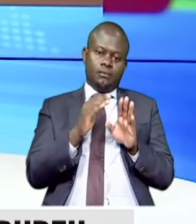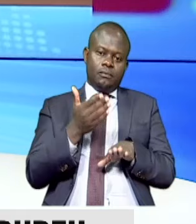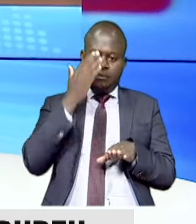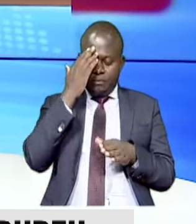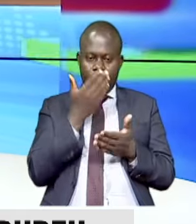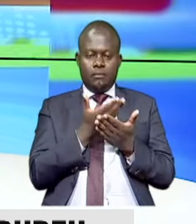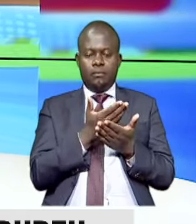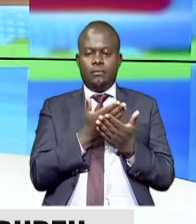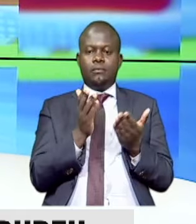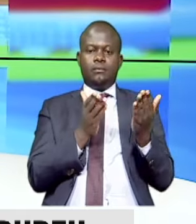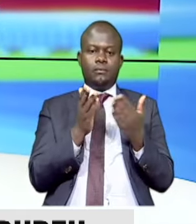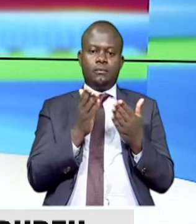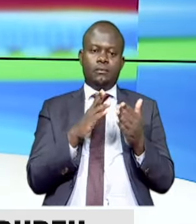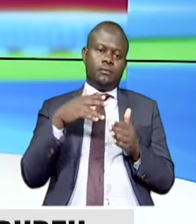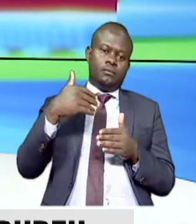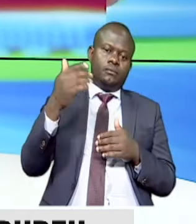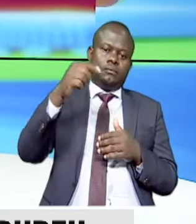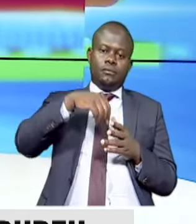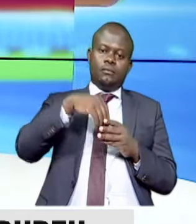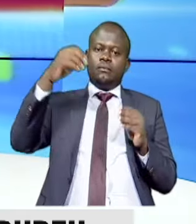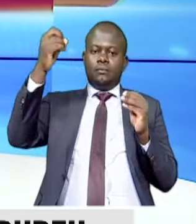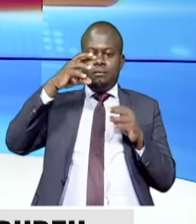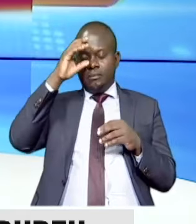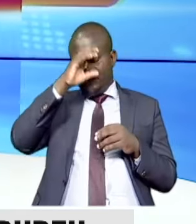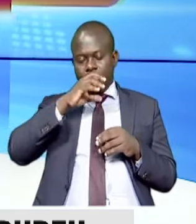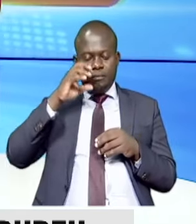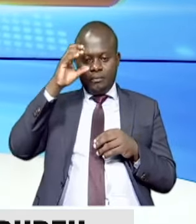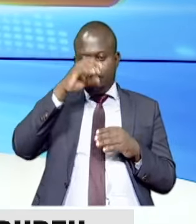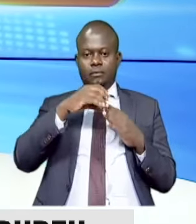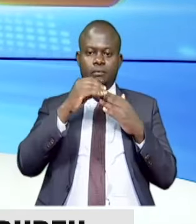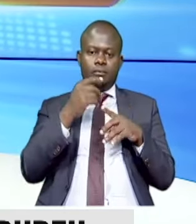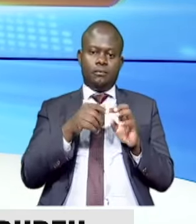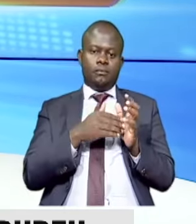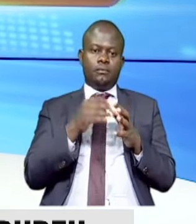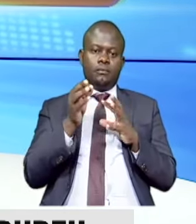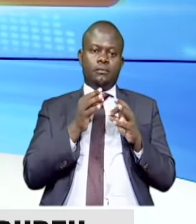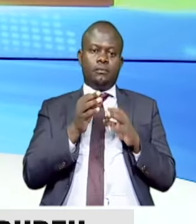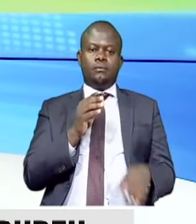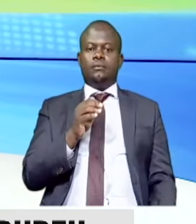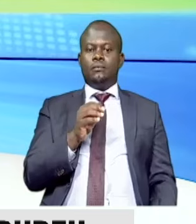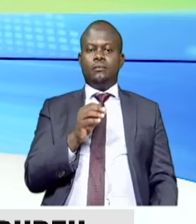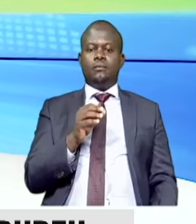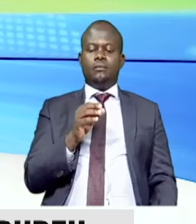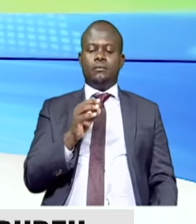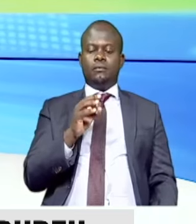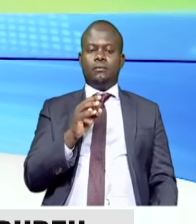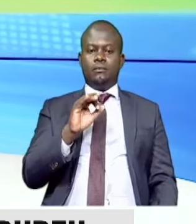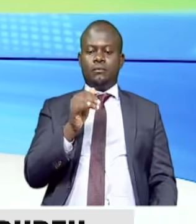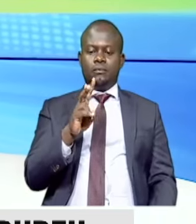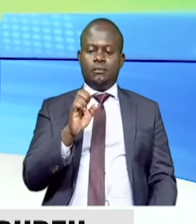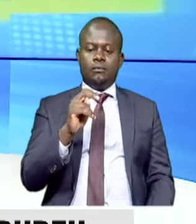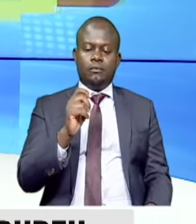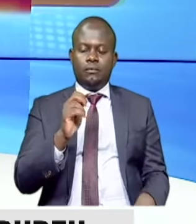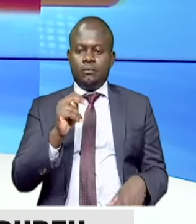abasabye iyo serivisi bajyaga bazi Kigali kuyishaka. Uyu muyobozi kandi yanasobanuye mugenzi wacu Juventine Murangije Marie impamvu bagomba gukora